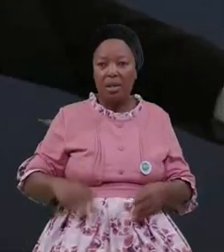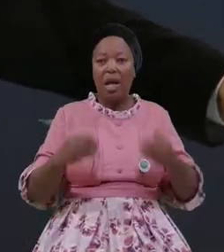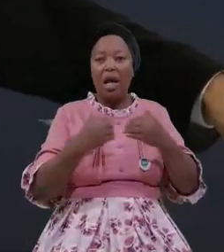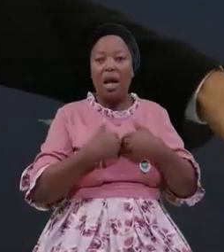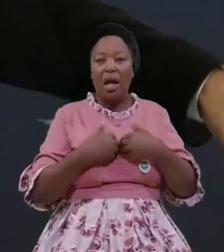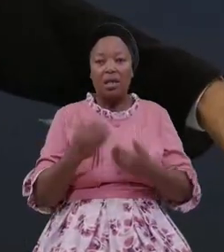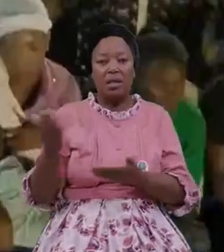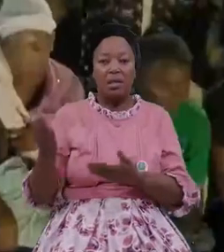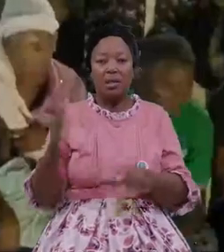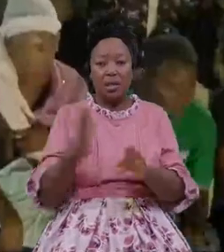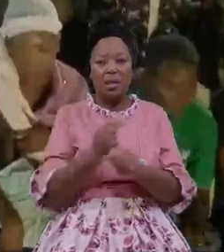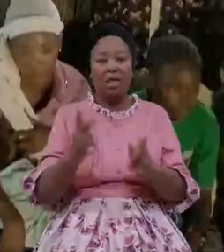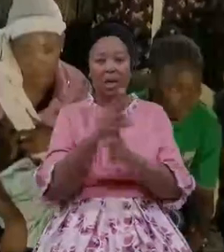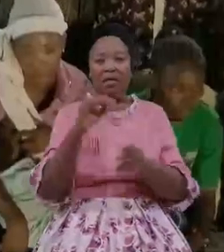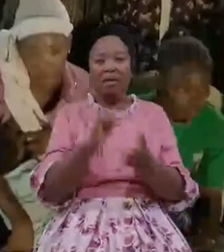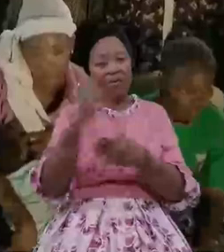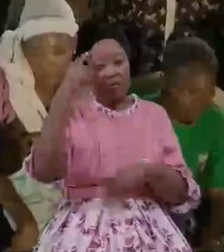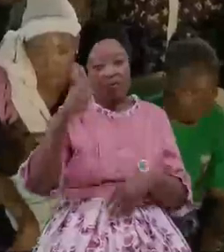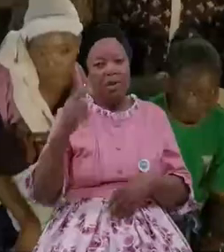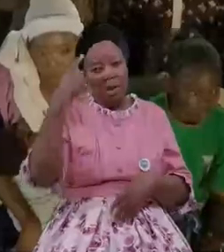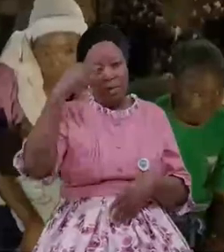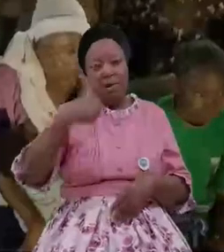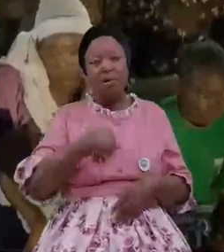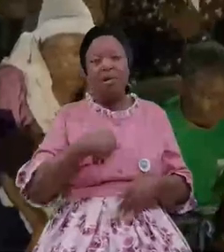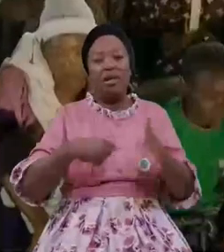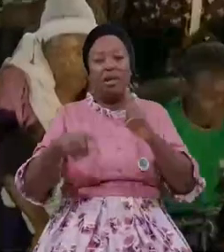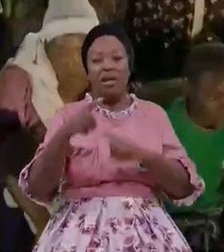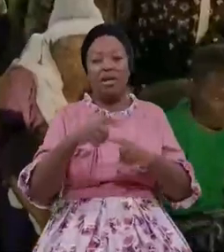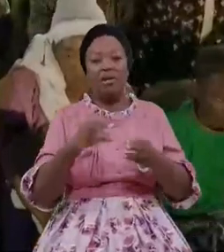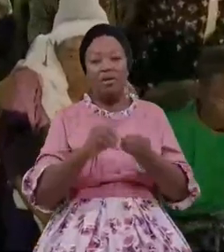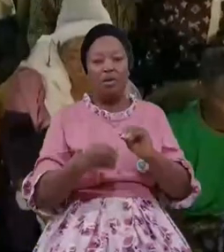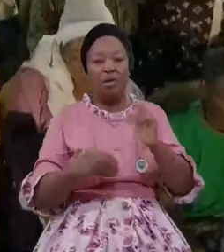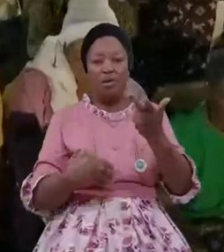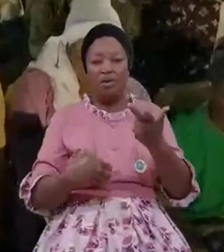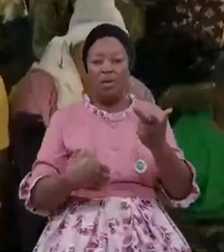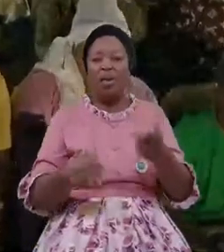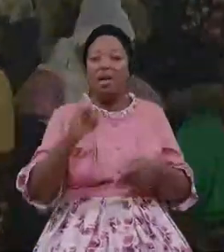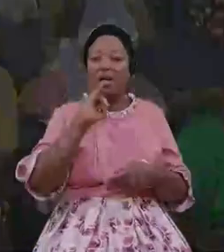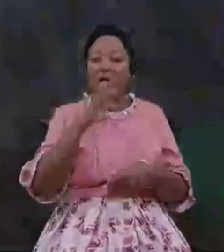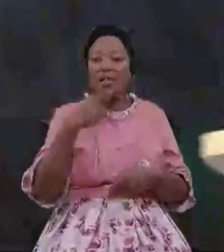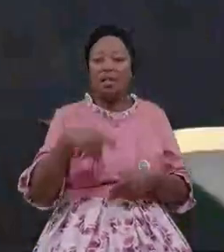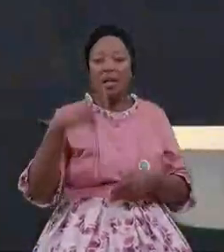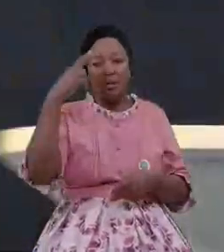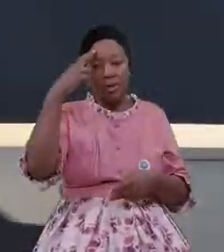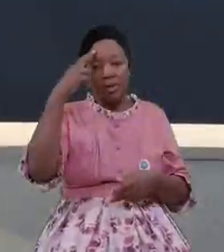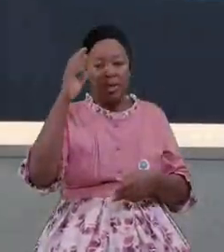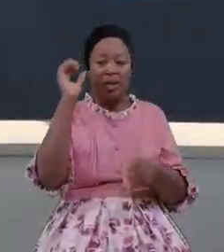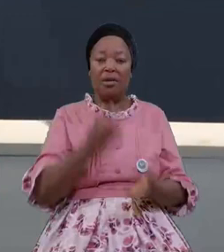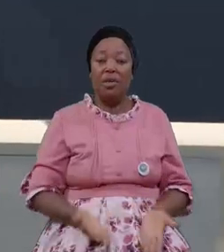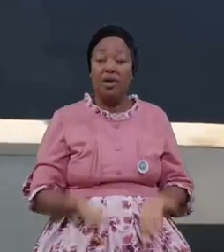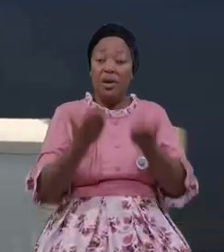tout porté pour vous pour moi numéro 3 c'est le c'est le